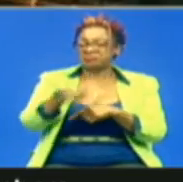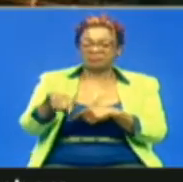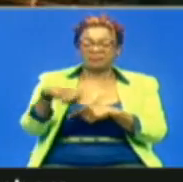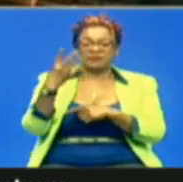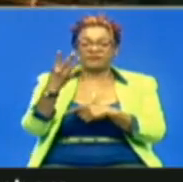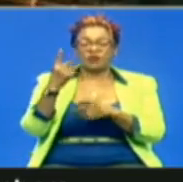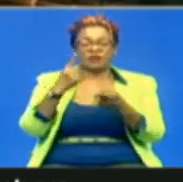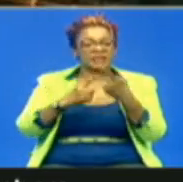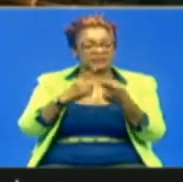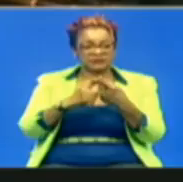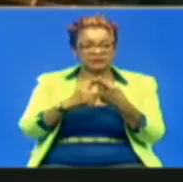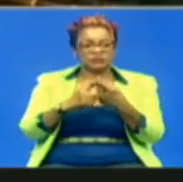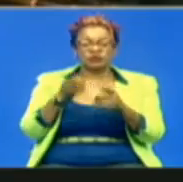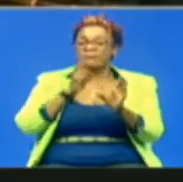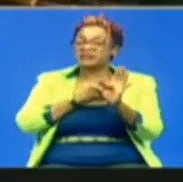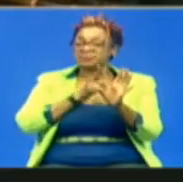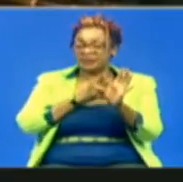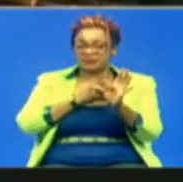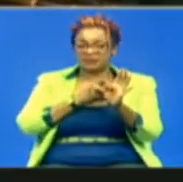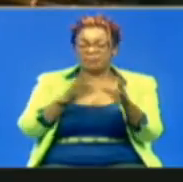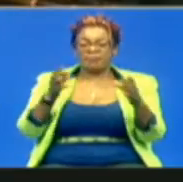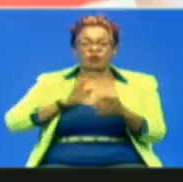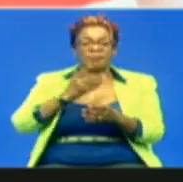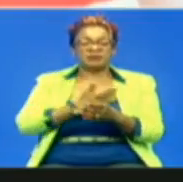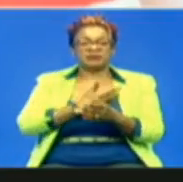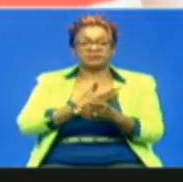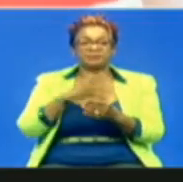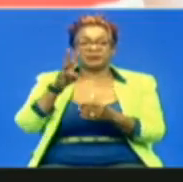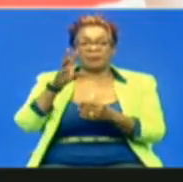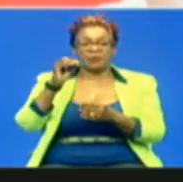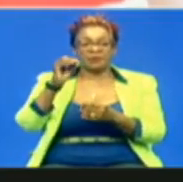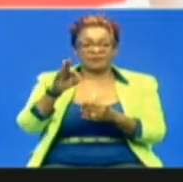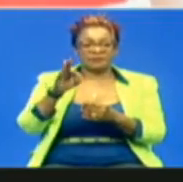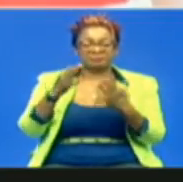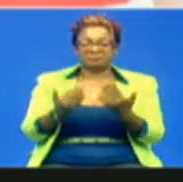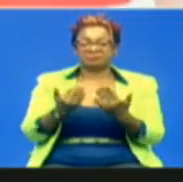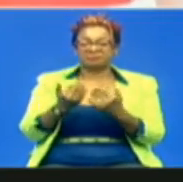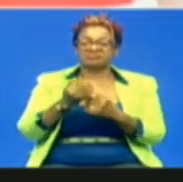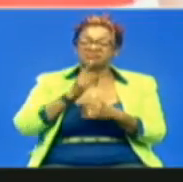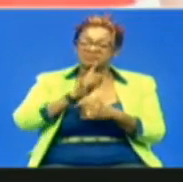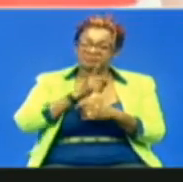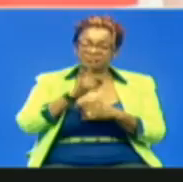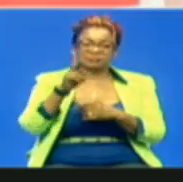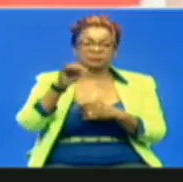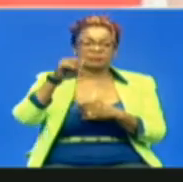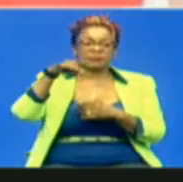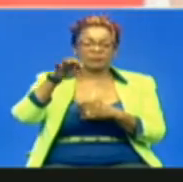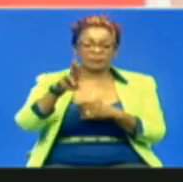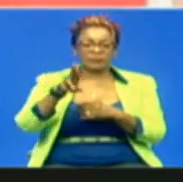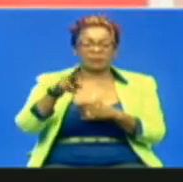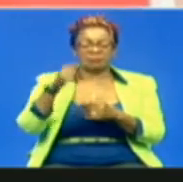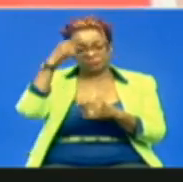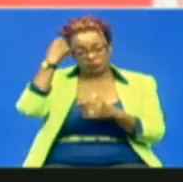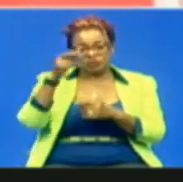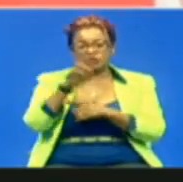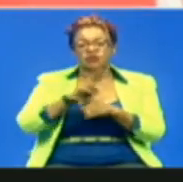ya kushiriki riadha. Kamati ya nidhamu ya shirikisho la riadha duniani IAAF imemwadhibu Kiprop baada ya kupatikana na hatia ya kutumia dawa